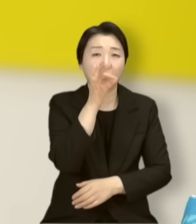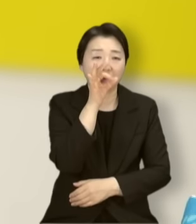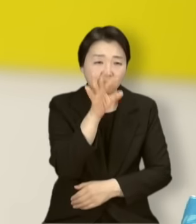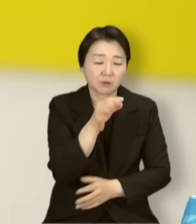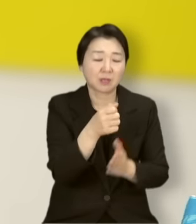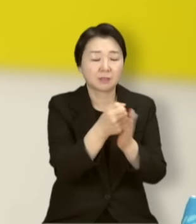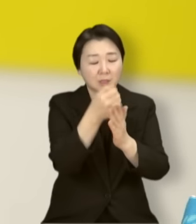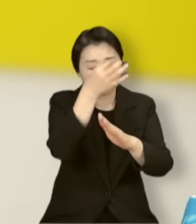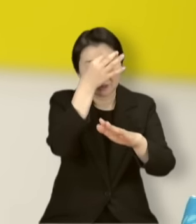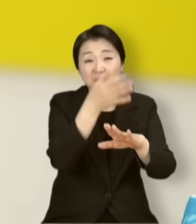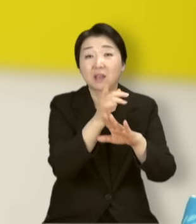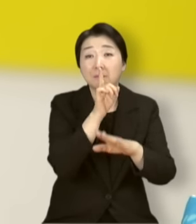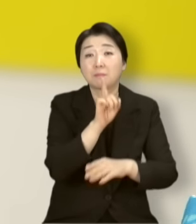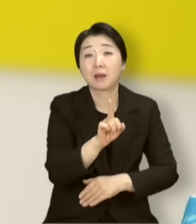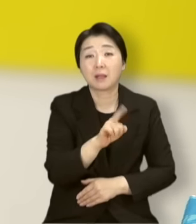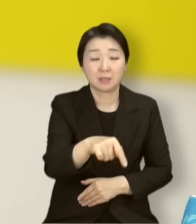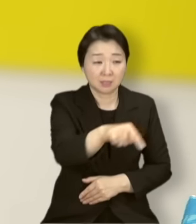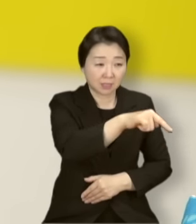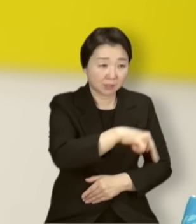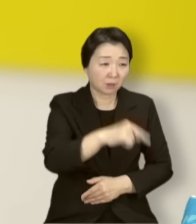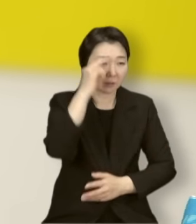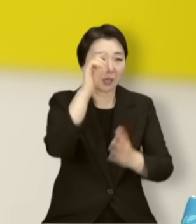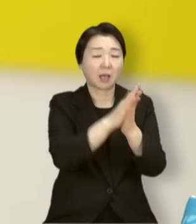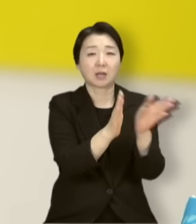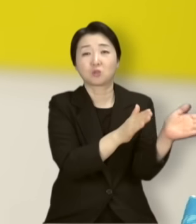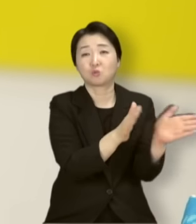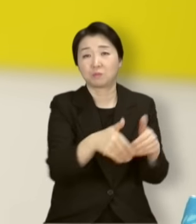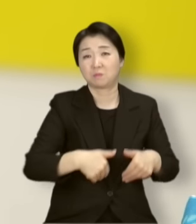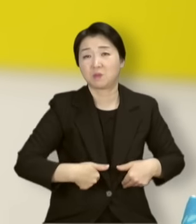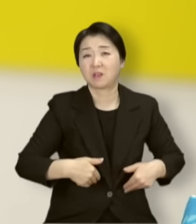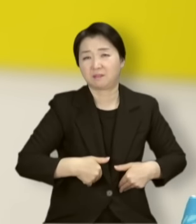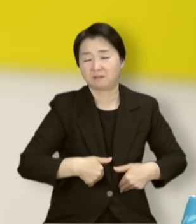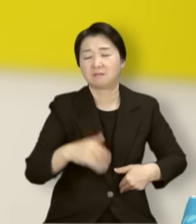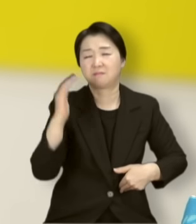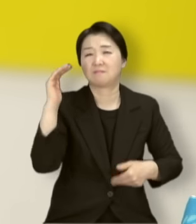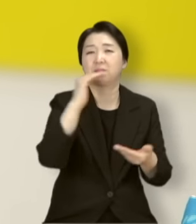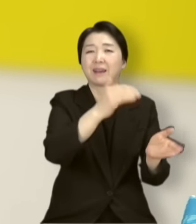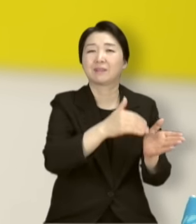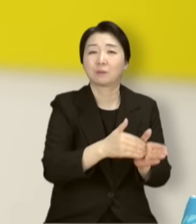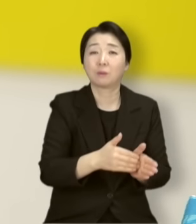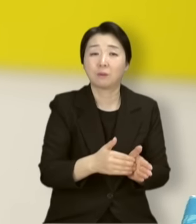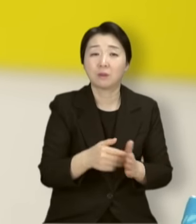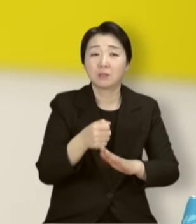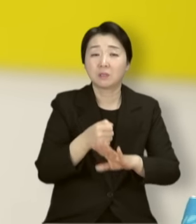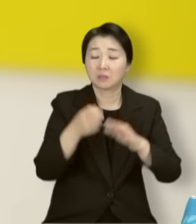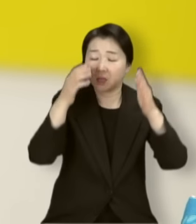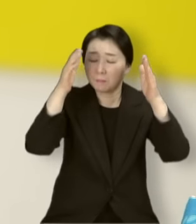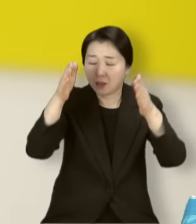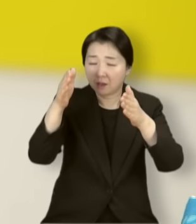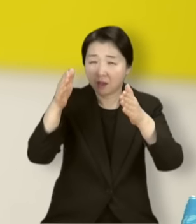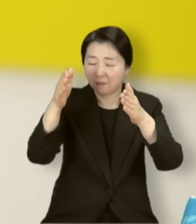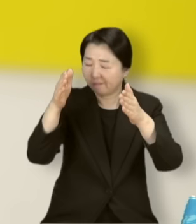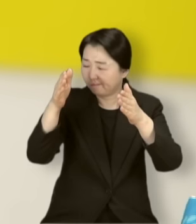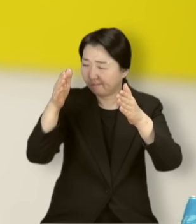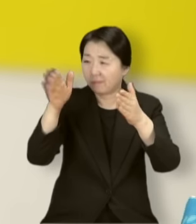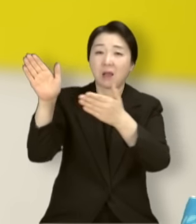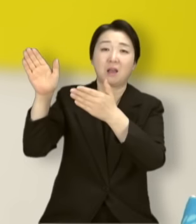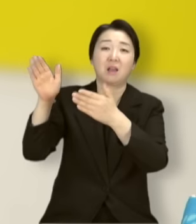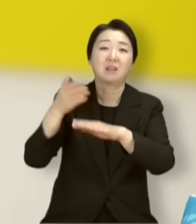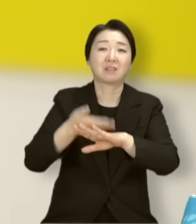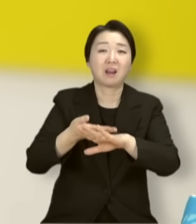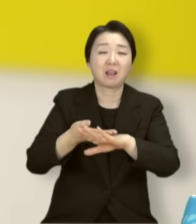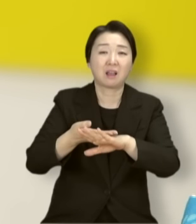때문에 미안하고 네. 이제 너희들 스스로 준비해야 된다. 그러니까 방향이 완전히 바뀐 거죠. 네.